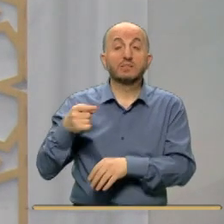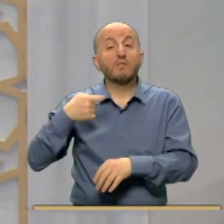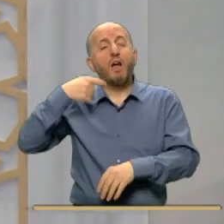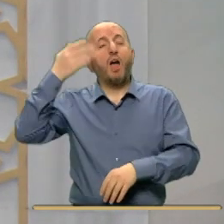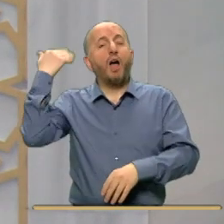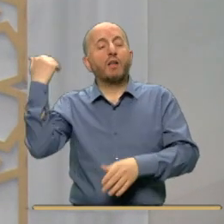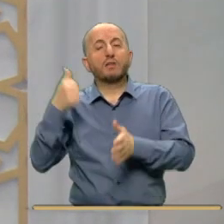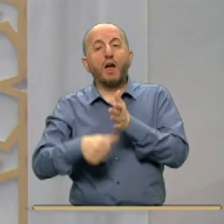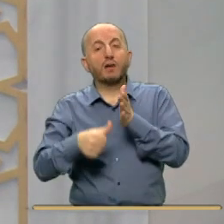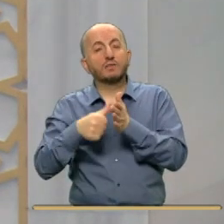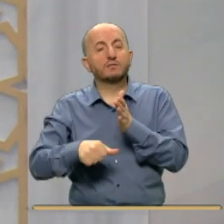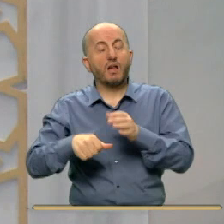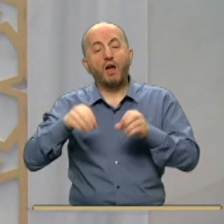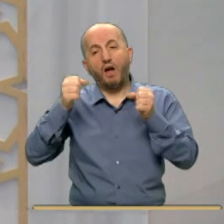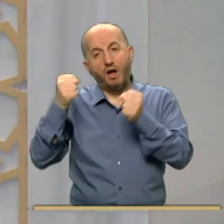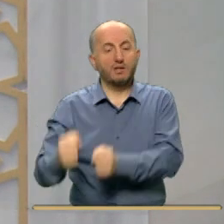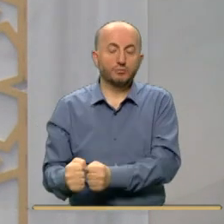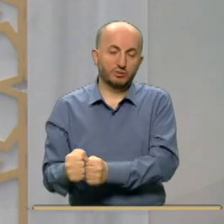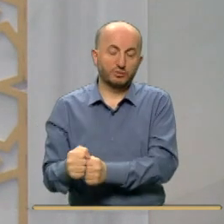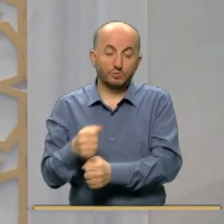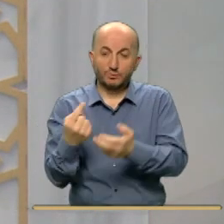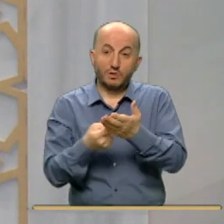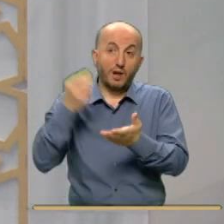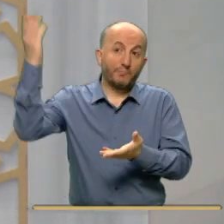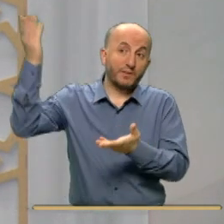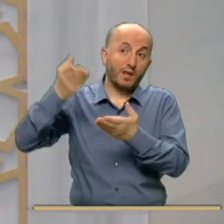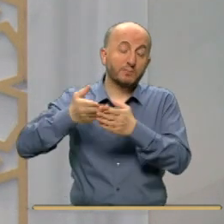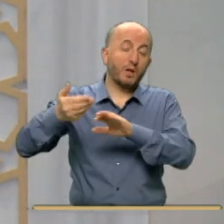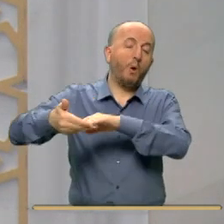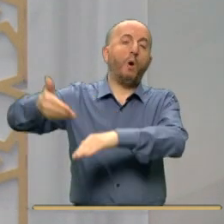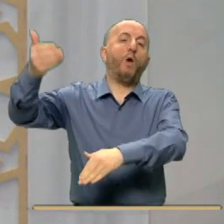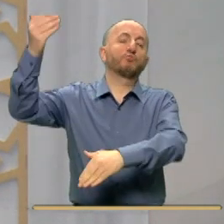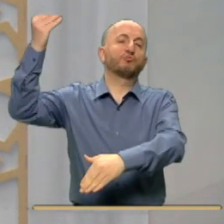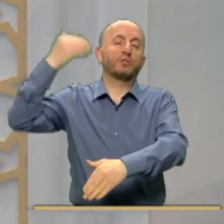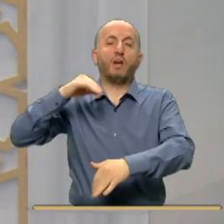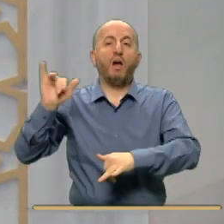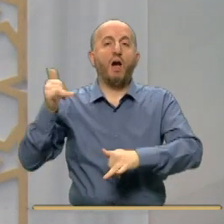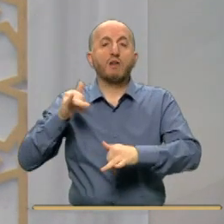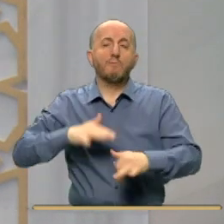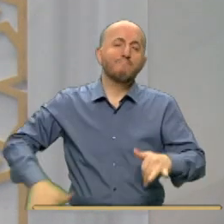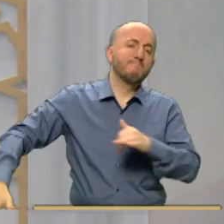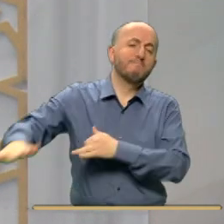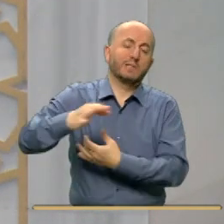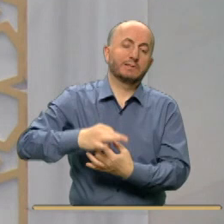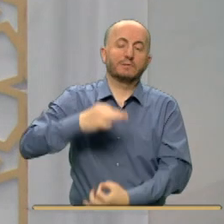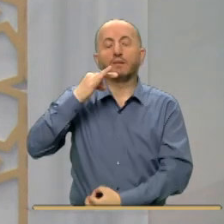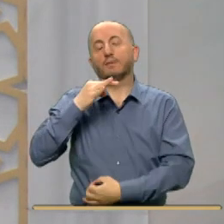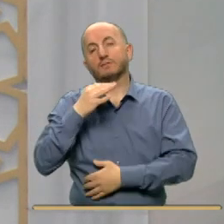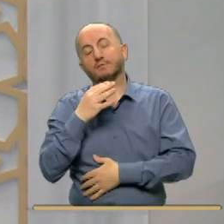kalmış, işte Kur'an-ı Kerim nazil olmadan önceki Arap Yarımadası'nda insanların